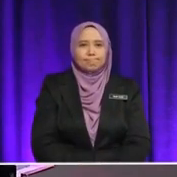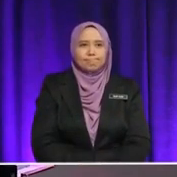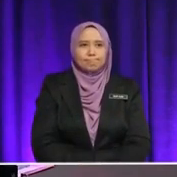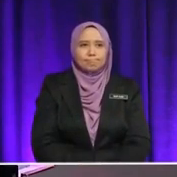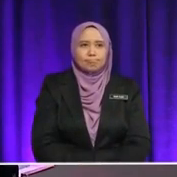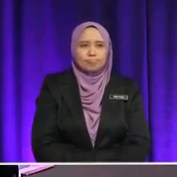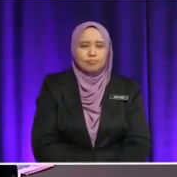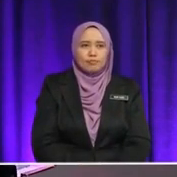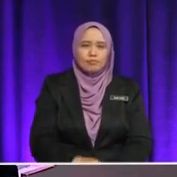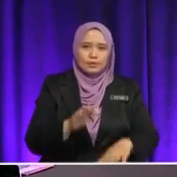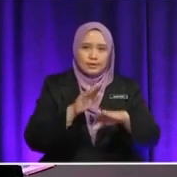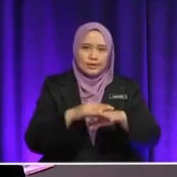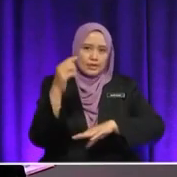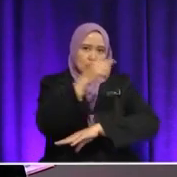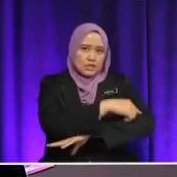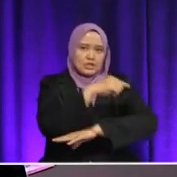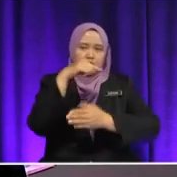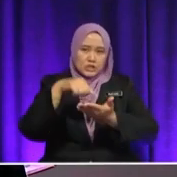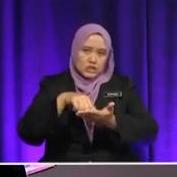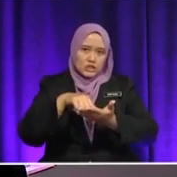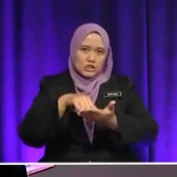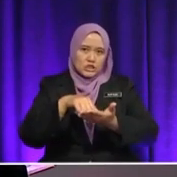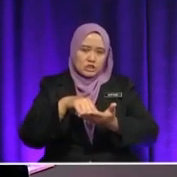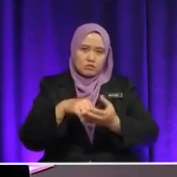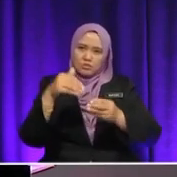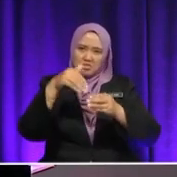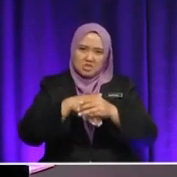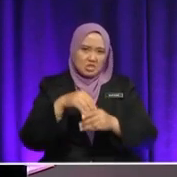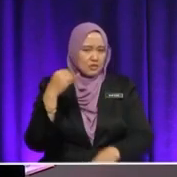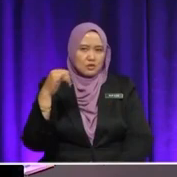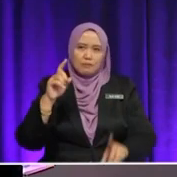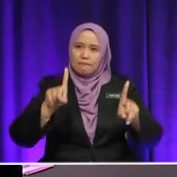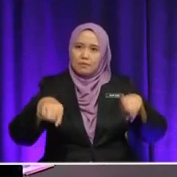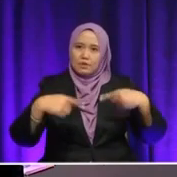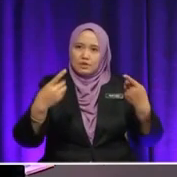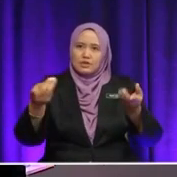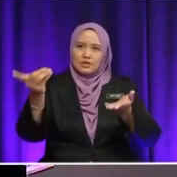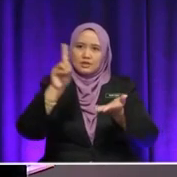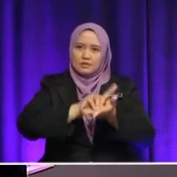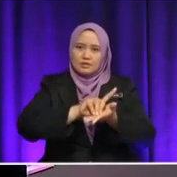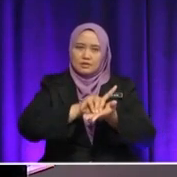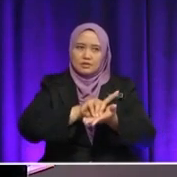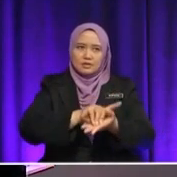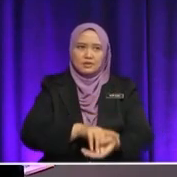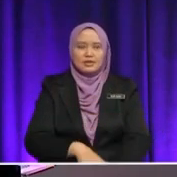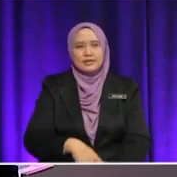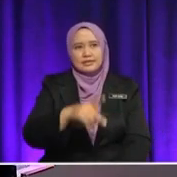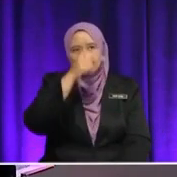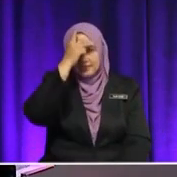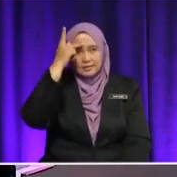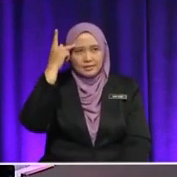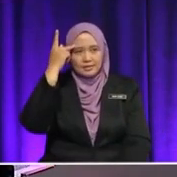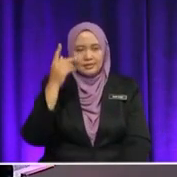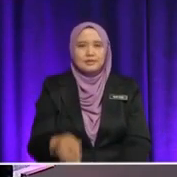sedikit kalau pada hari ini pengemudi tidak perlu lagi mendaftar hai oh Kenapa pendaftaran